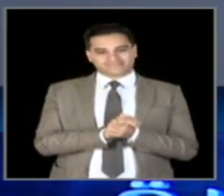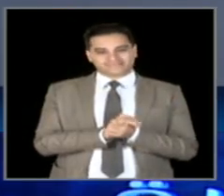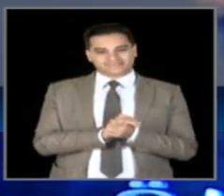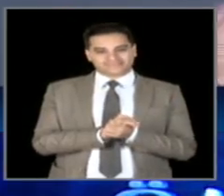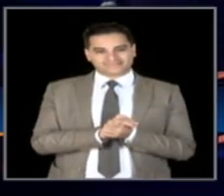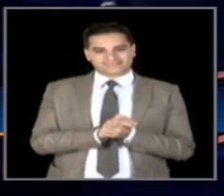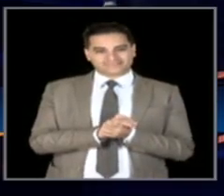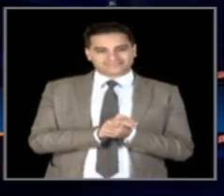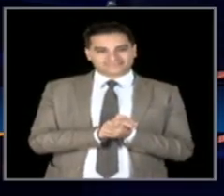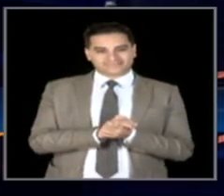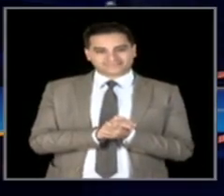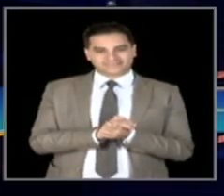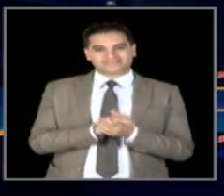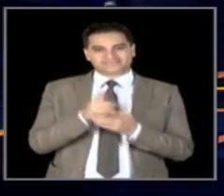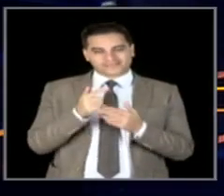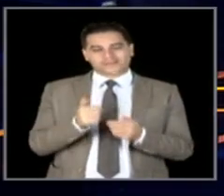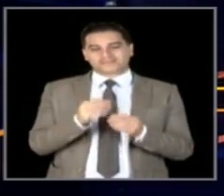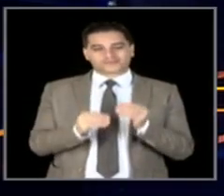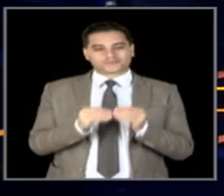فلومفان. كويس كويس.